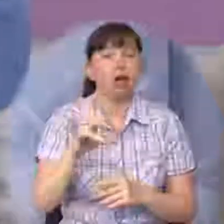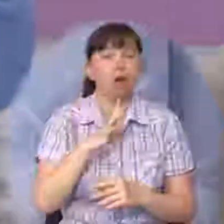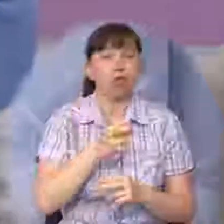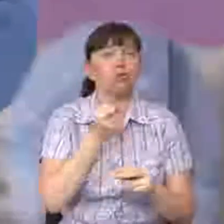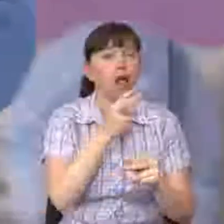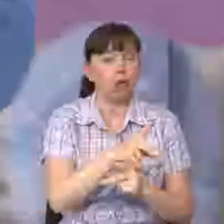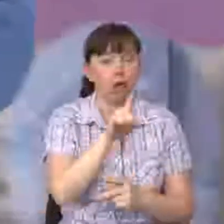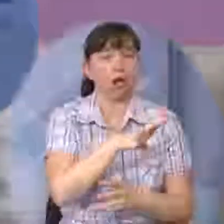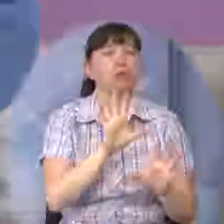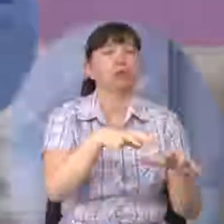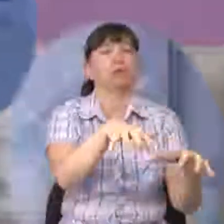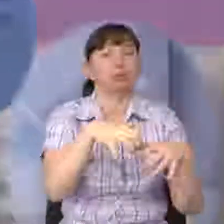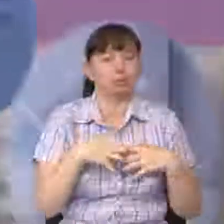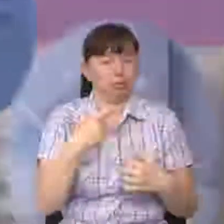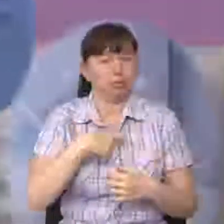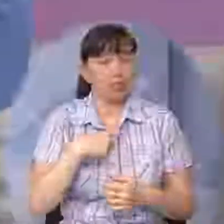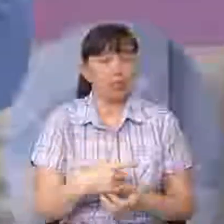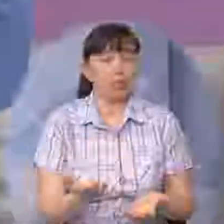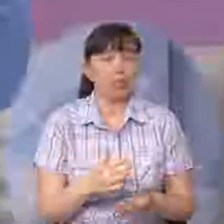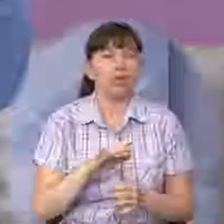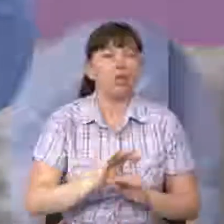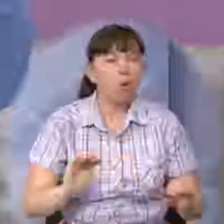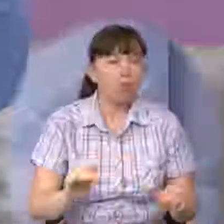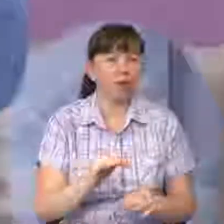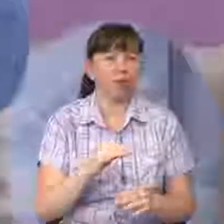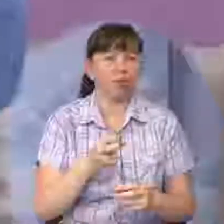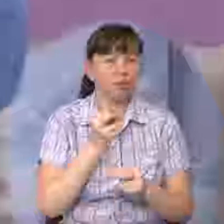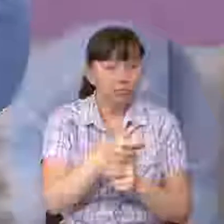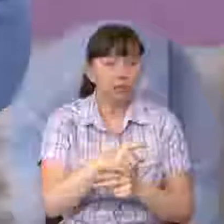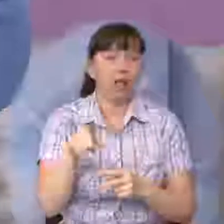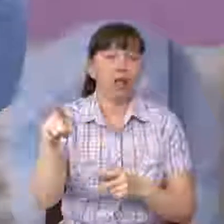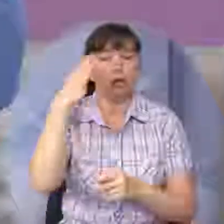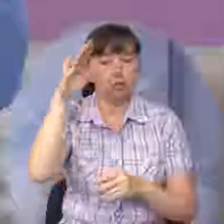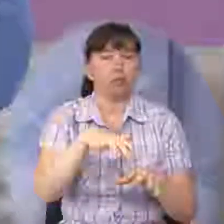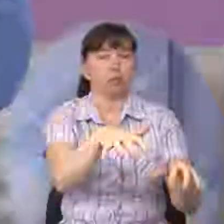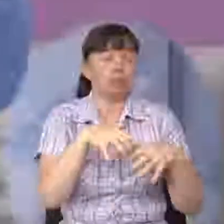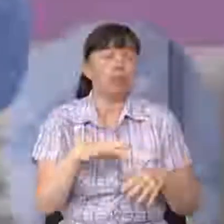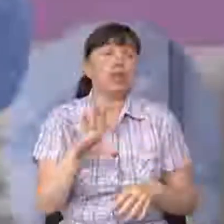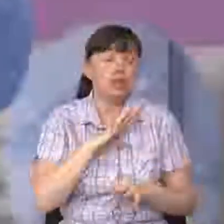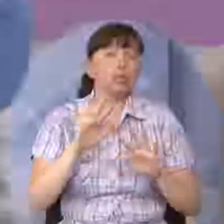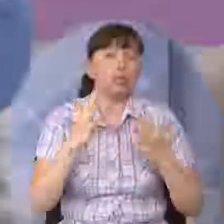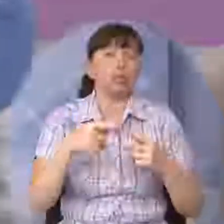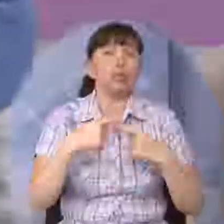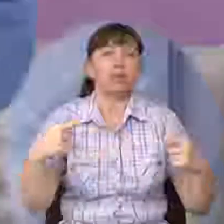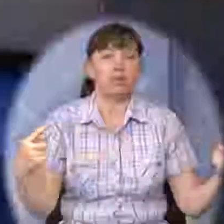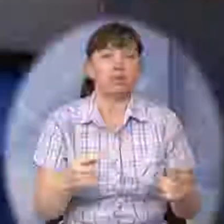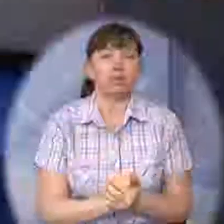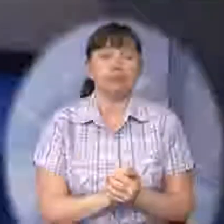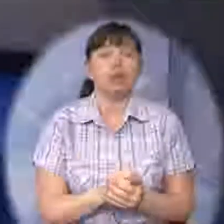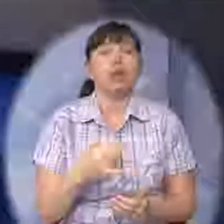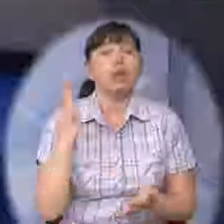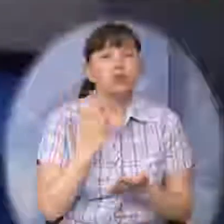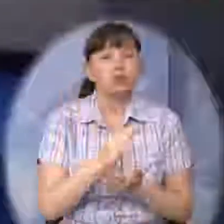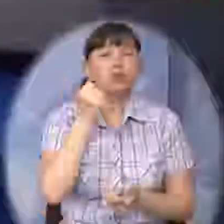au fost alungați de copii sau de nepoți. Vedem de toate, da? Dar și